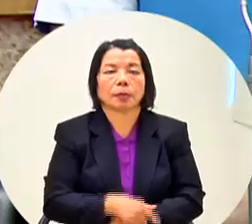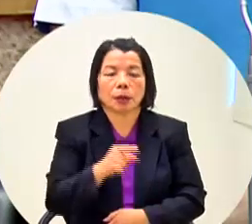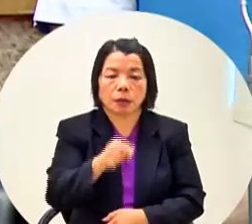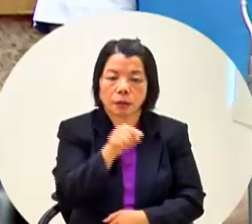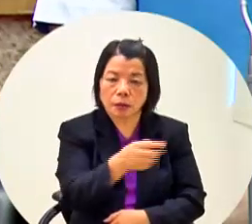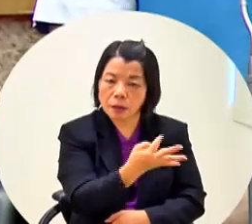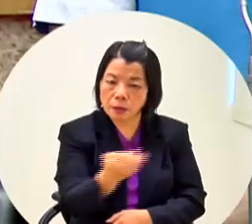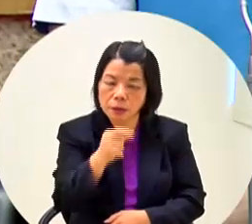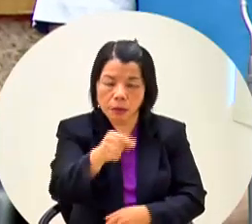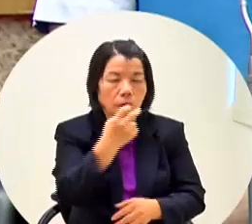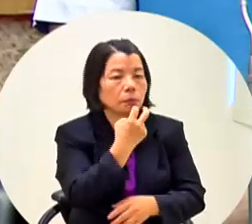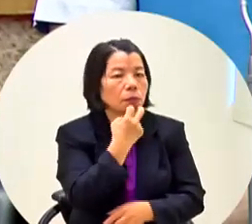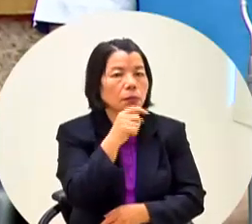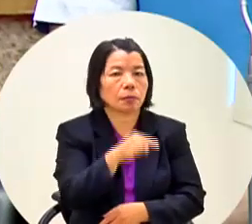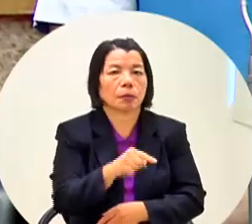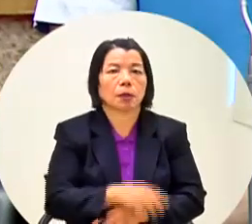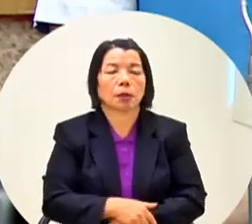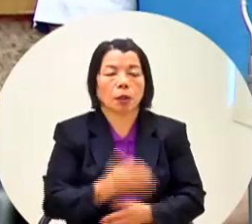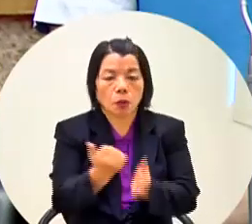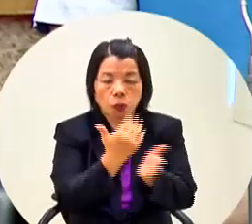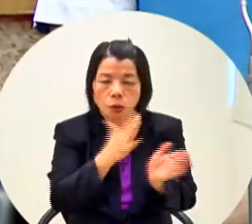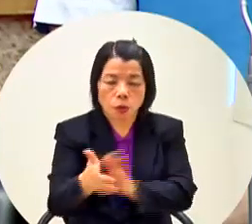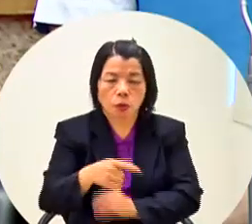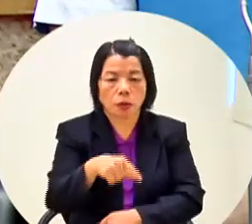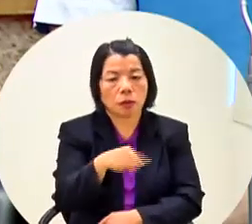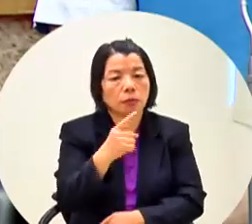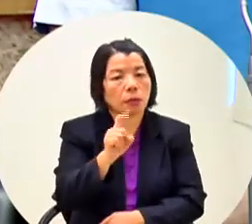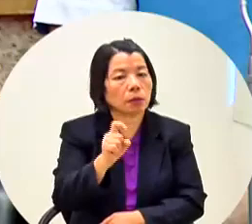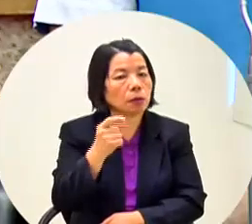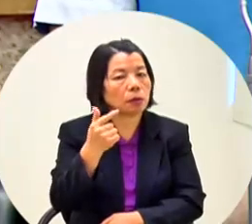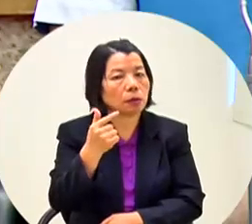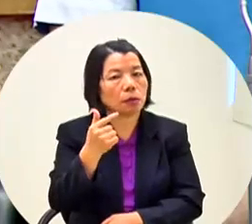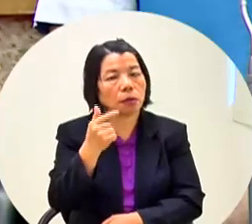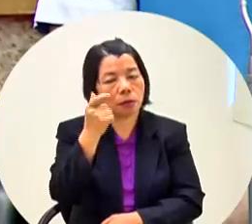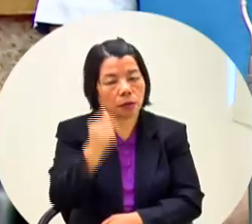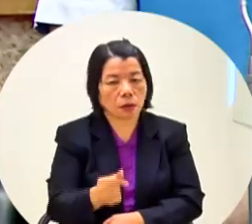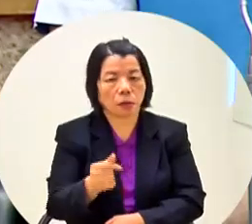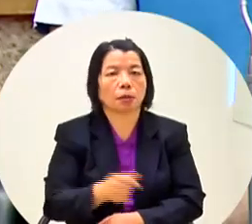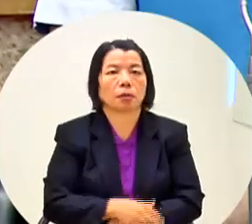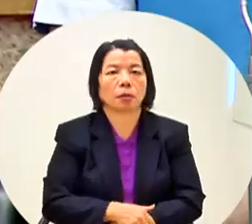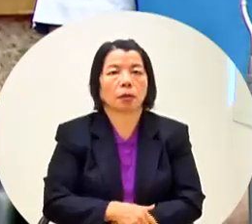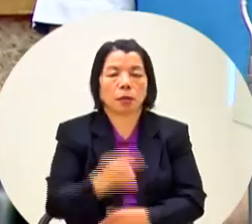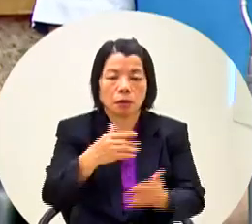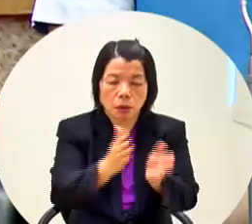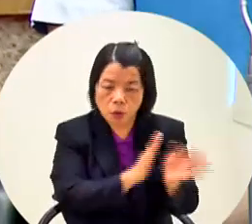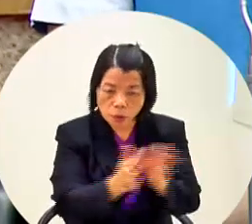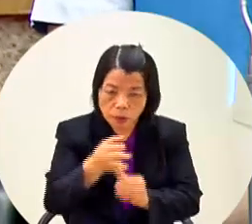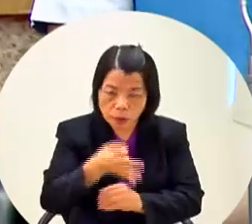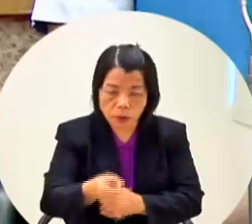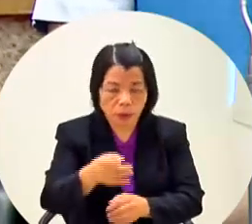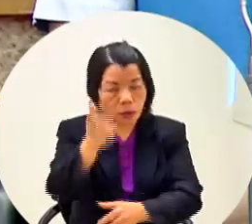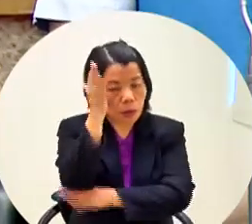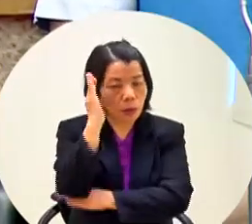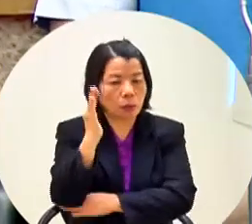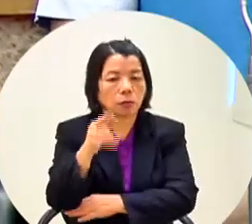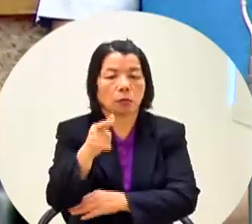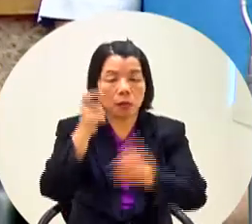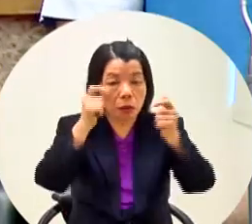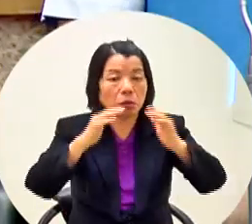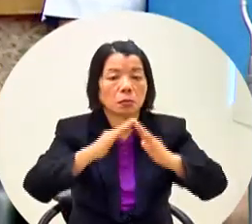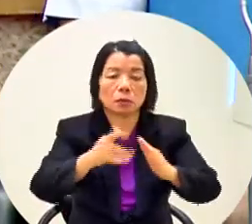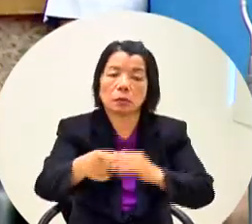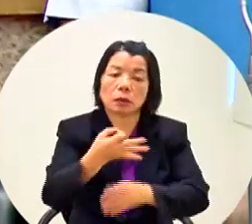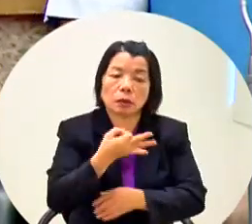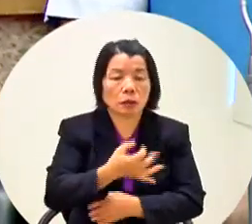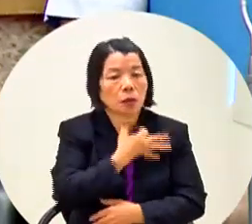看中央库的预算是111亿啊，高雄如21亿当准备金，阿六哥有这么多钱？没有错，高雄没有钱，